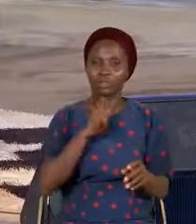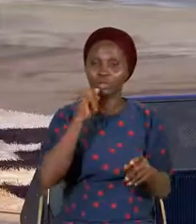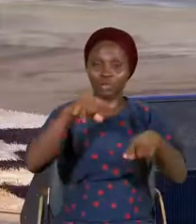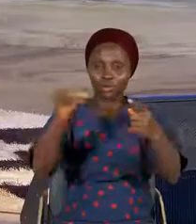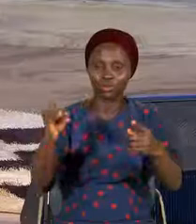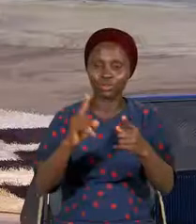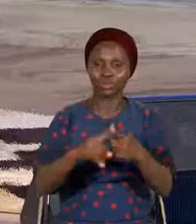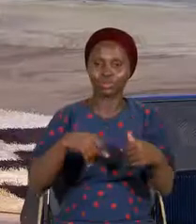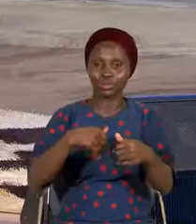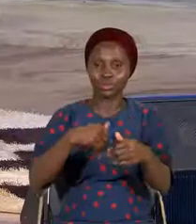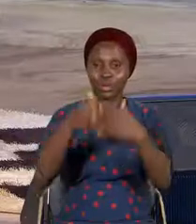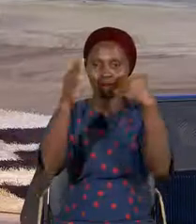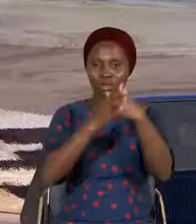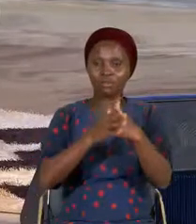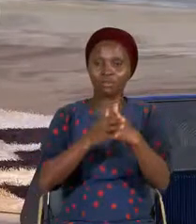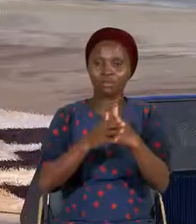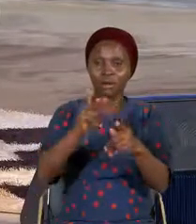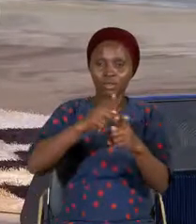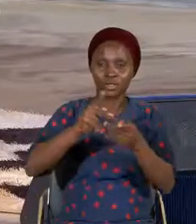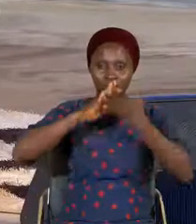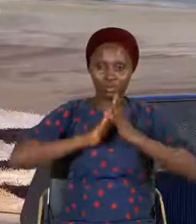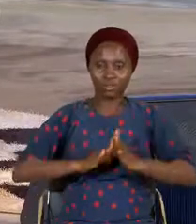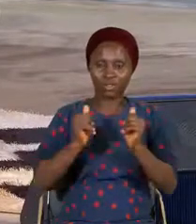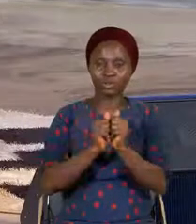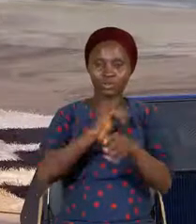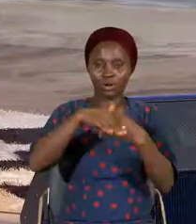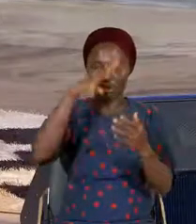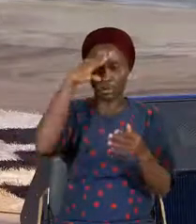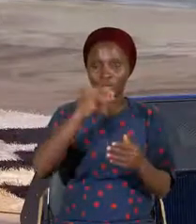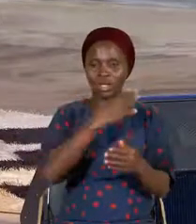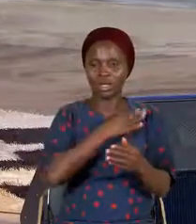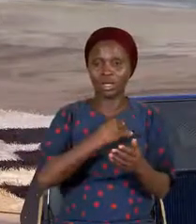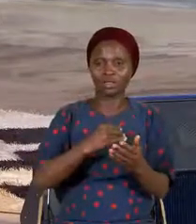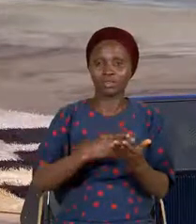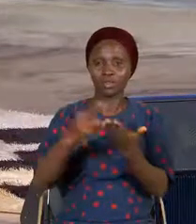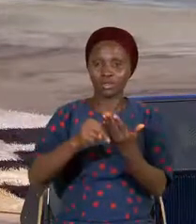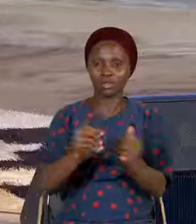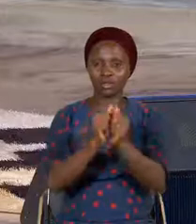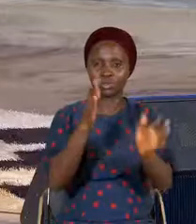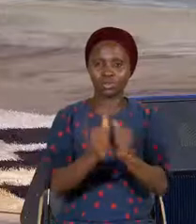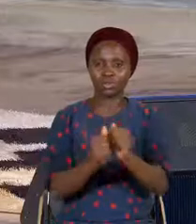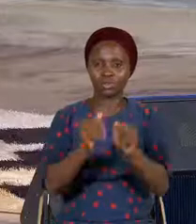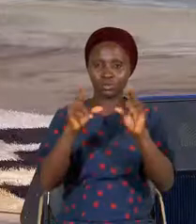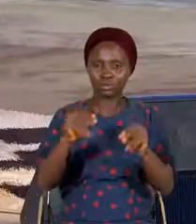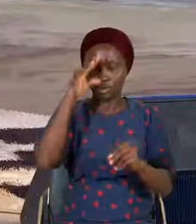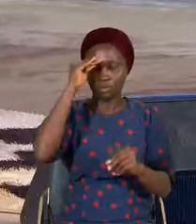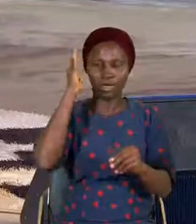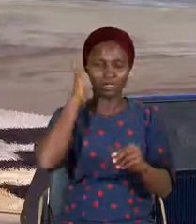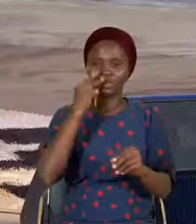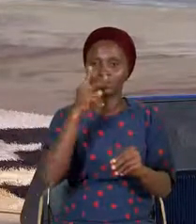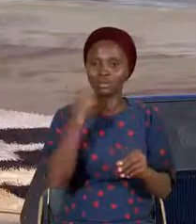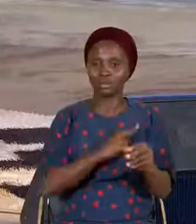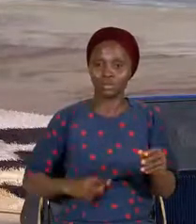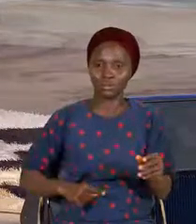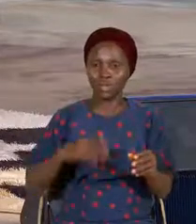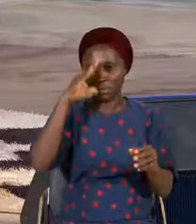salut. N'allons-nous pas au ciel, au même ciel, rechercher la paix et la sanctification sans laquelle personne ne pourra voir le Seigneur, les hommes et les